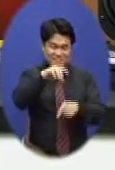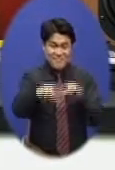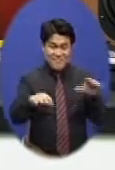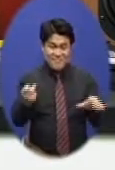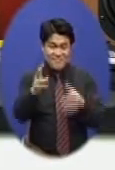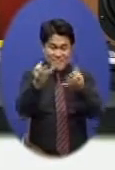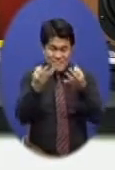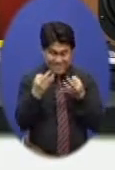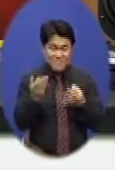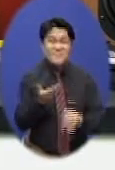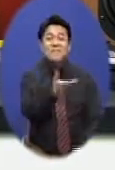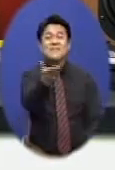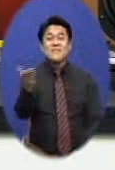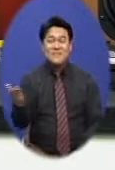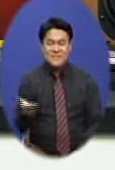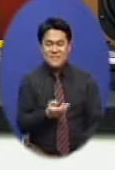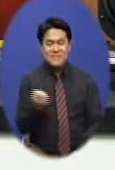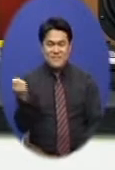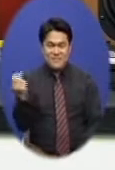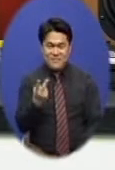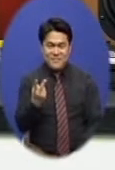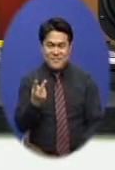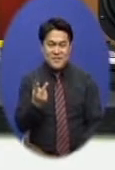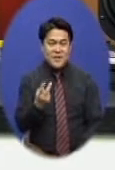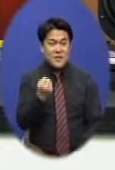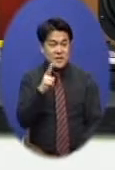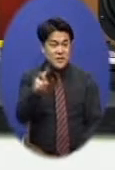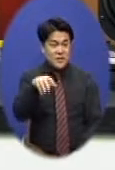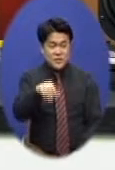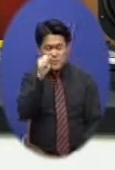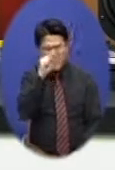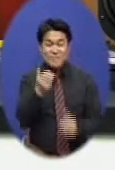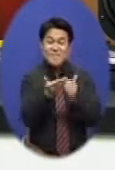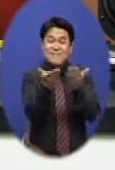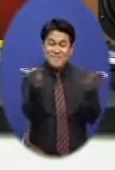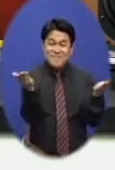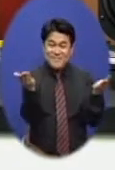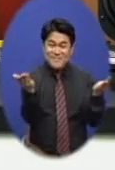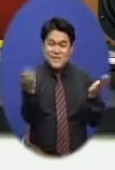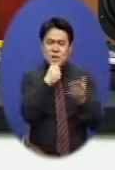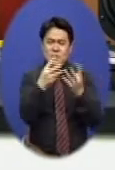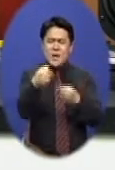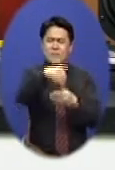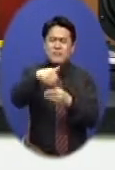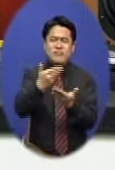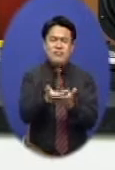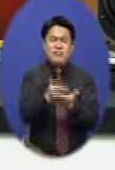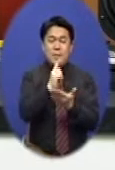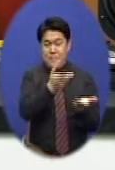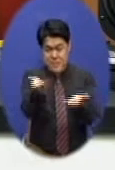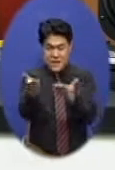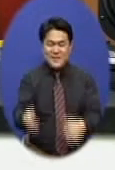시청자, 애청자 여러분에게 또 그리고 저희 팬 방송국 팬들 여러분에게 뭐 점수 좀 많이 달라고 한 말씀